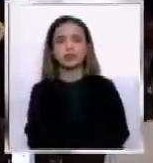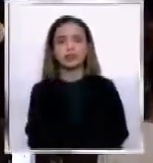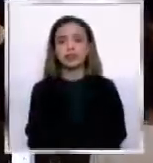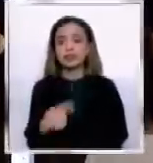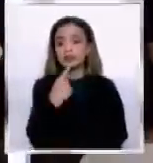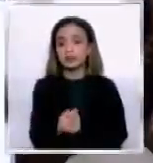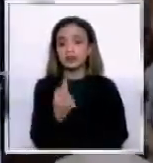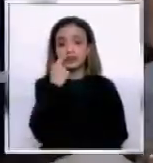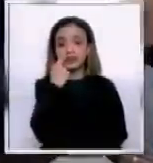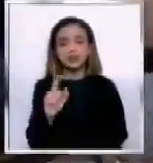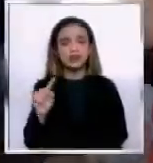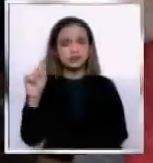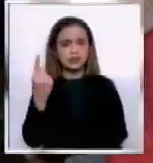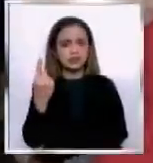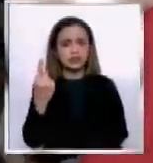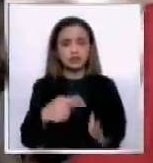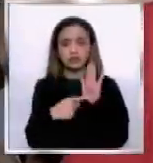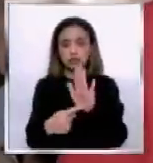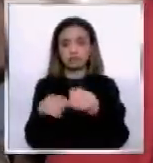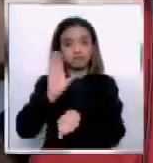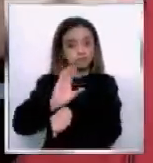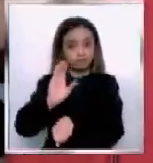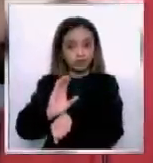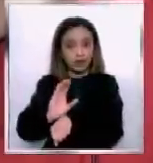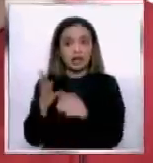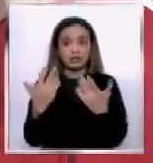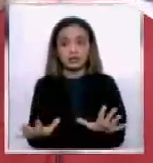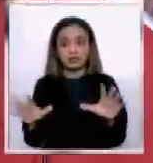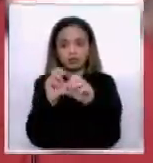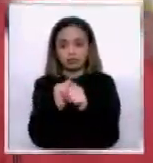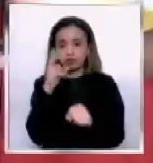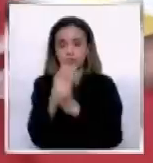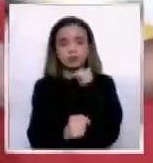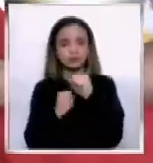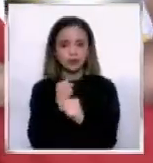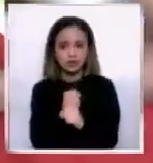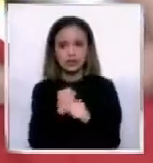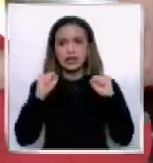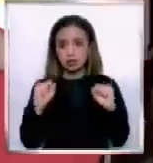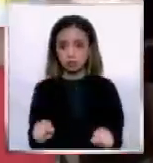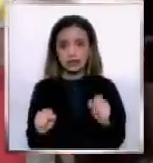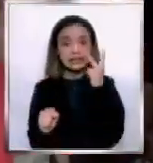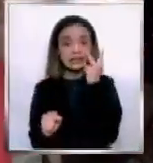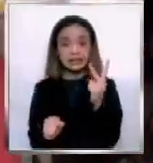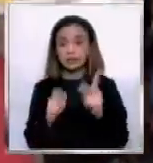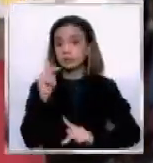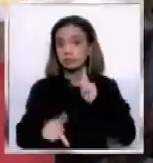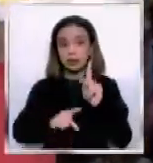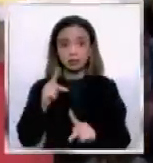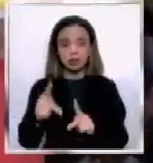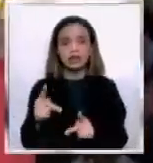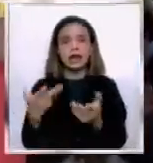unang pagkakataon ito na inilabas ito ng simbahan matapos ang dalawang taon. At makikita nyo nga, itong mga tao nito ay maghihintay pa